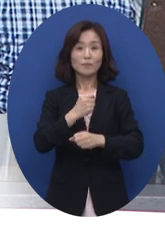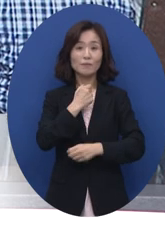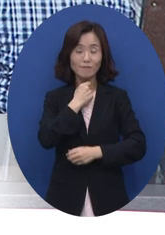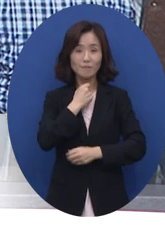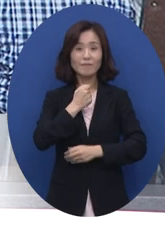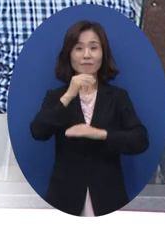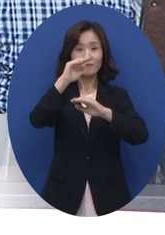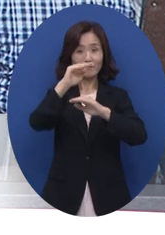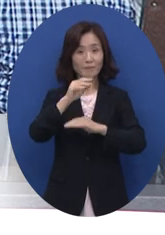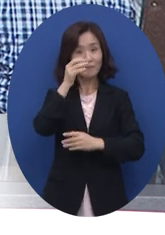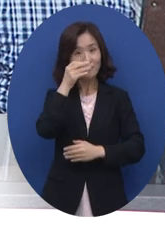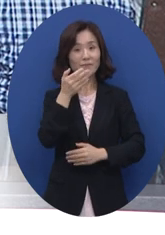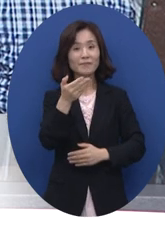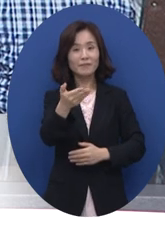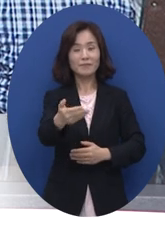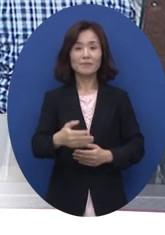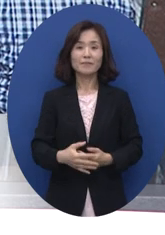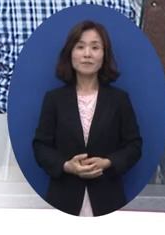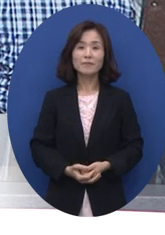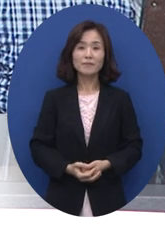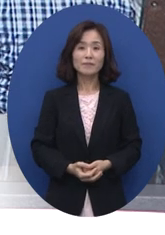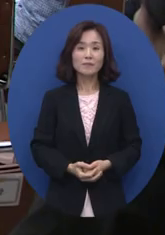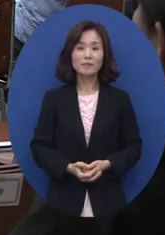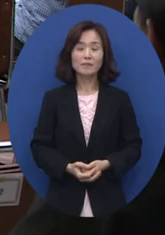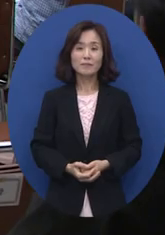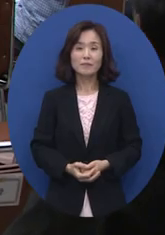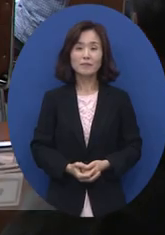구상이다 최창수 기자입니다